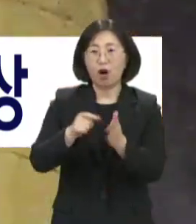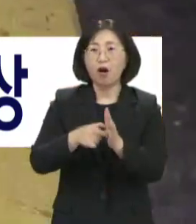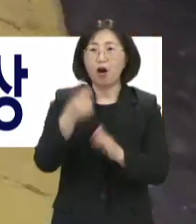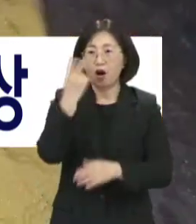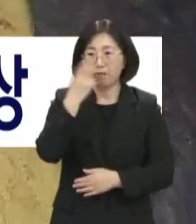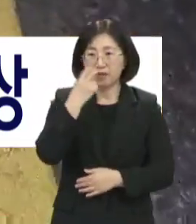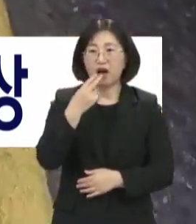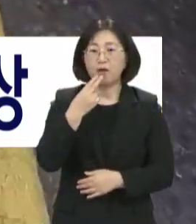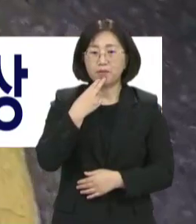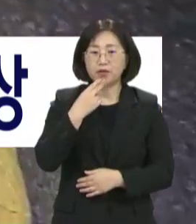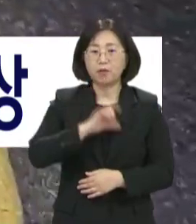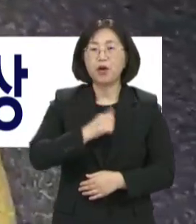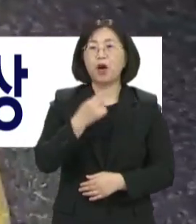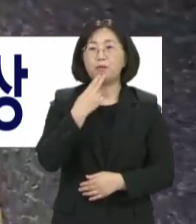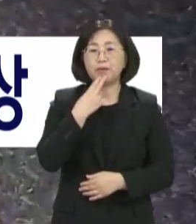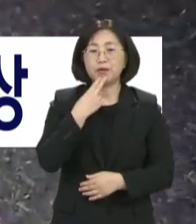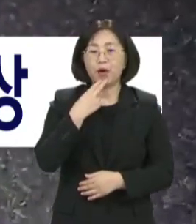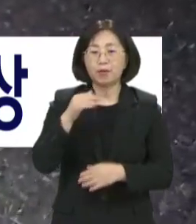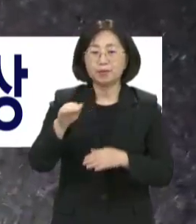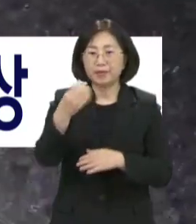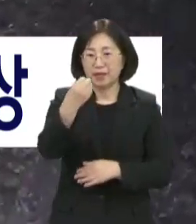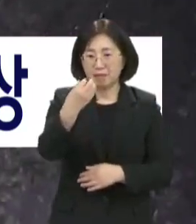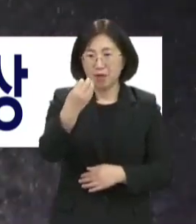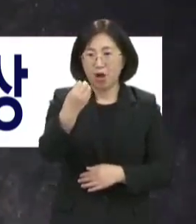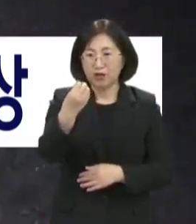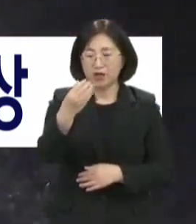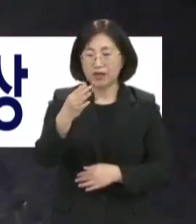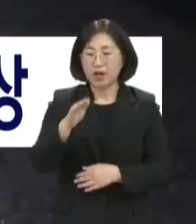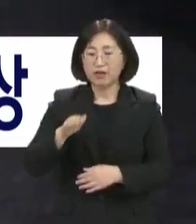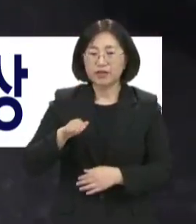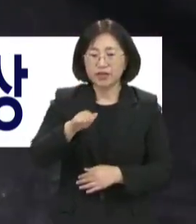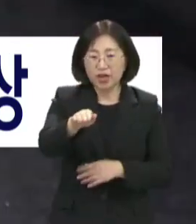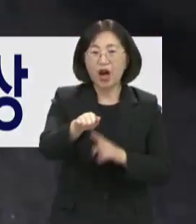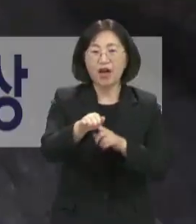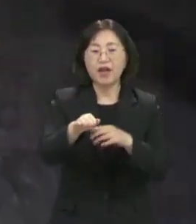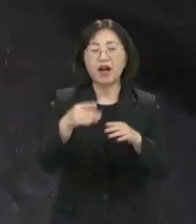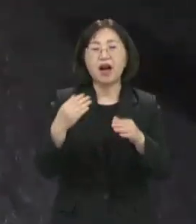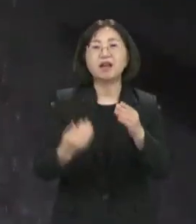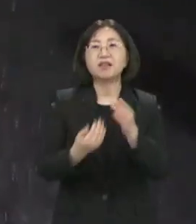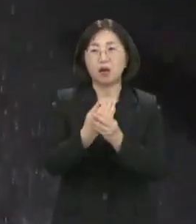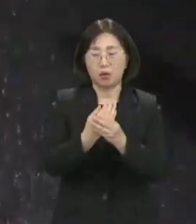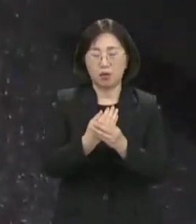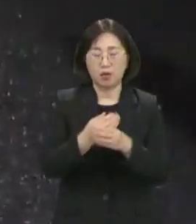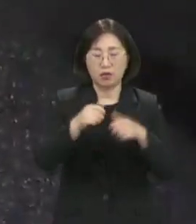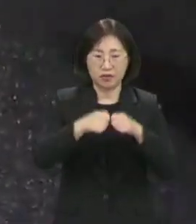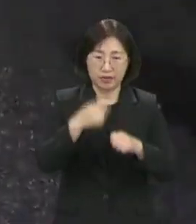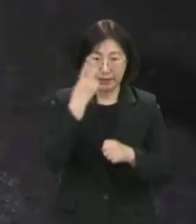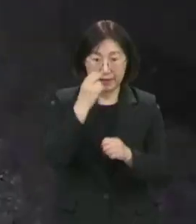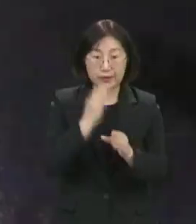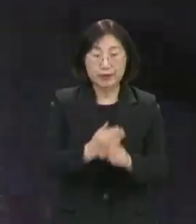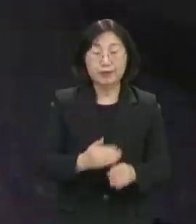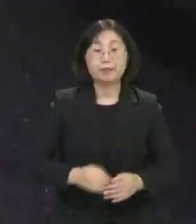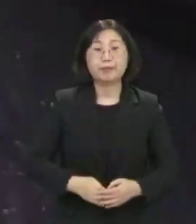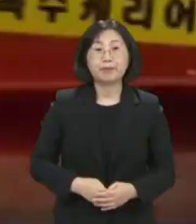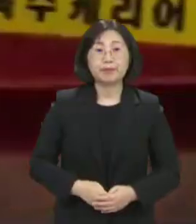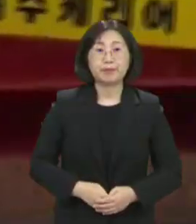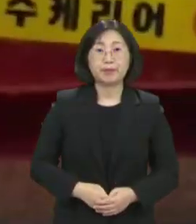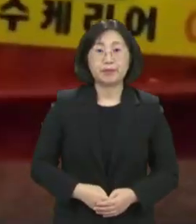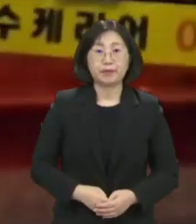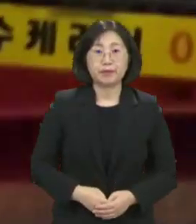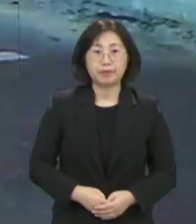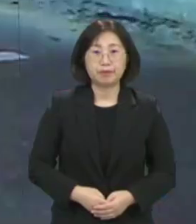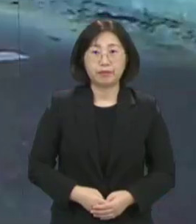파악됐으며 경찰은 차량이 전멸 등에서 직진하다 사고가 난 것으로 보고 정확한 경위를 조사하고 있습니다.